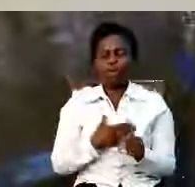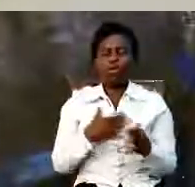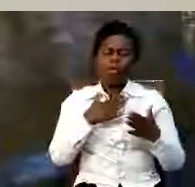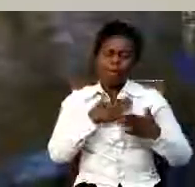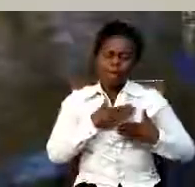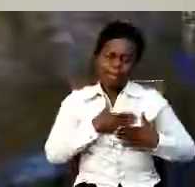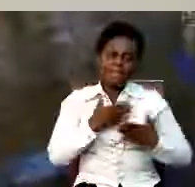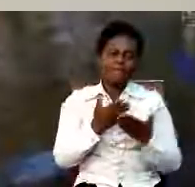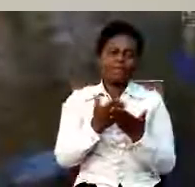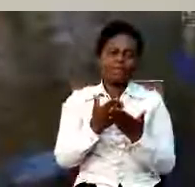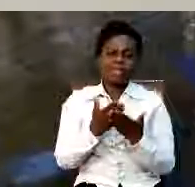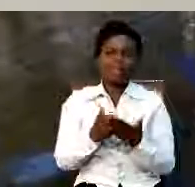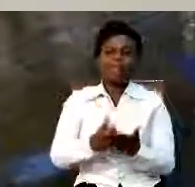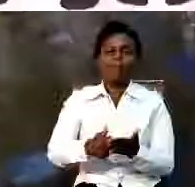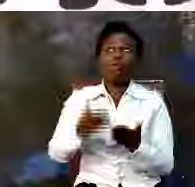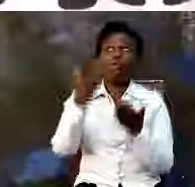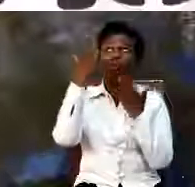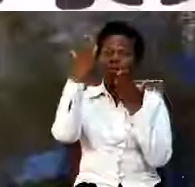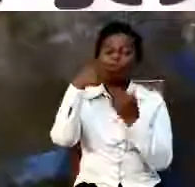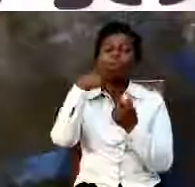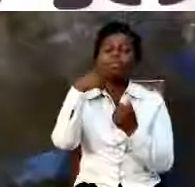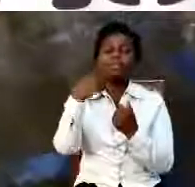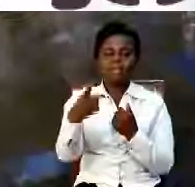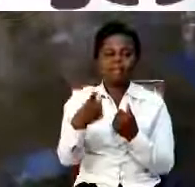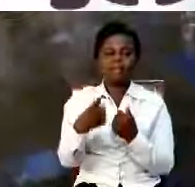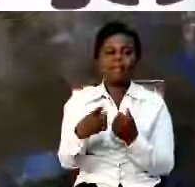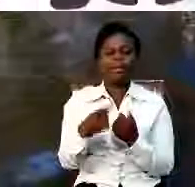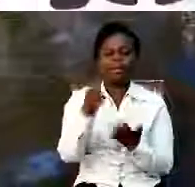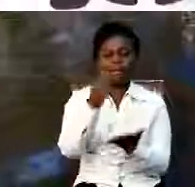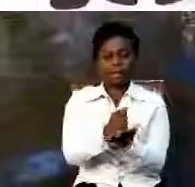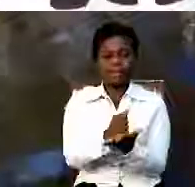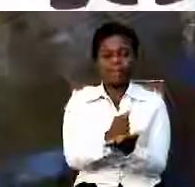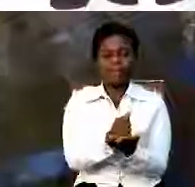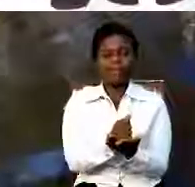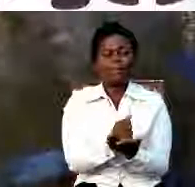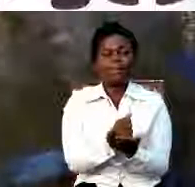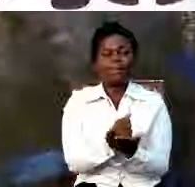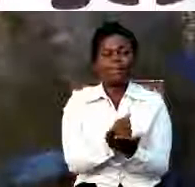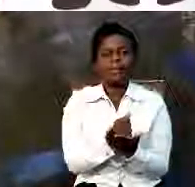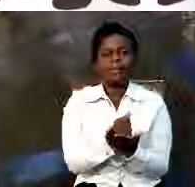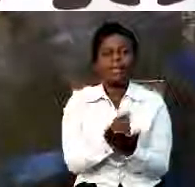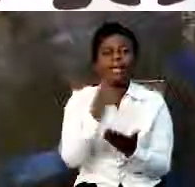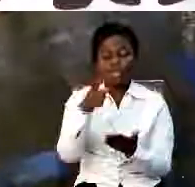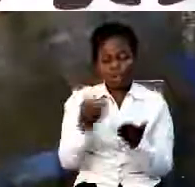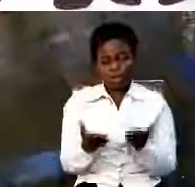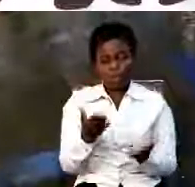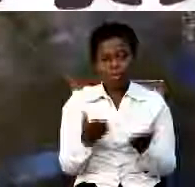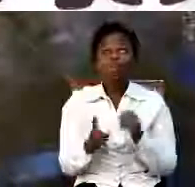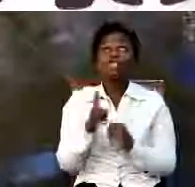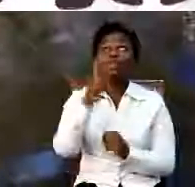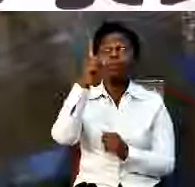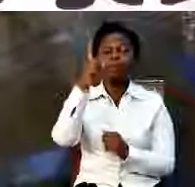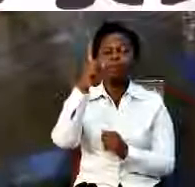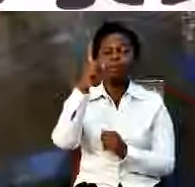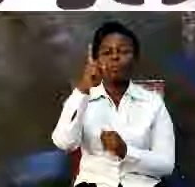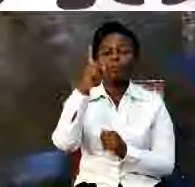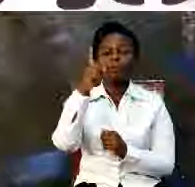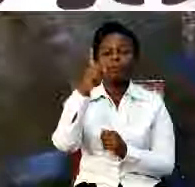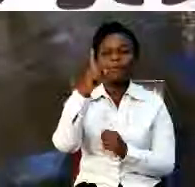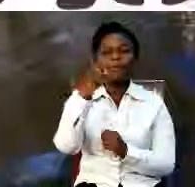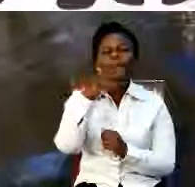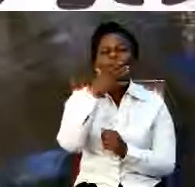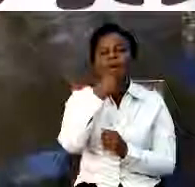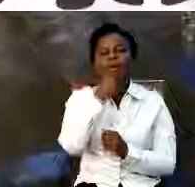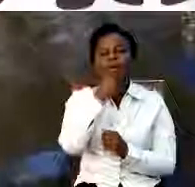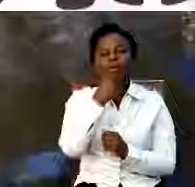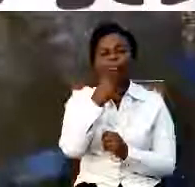kwa sababu ni agizo la Mungu. Bwana asifiwe sana. Yaani hicho ni kiwango cha juu. Jamani wanaume